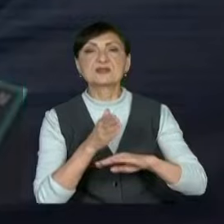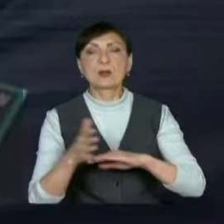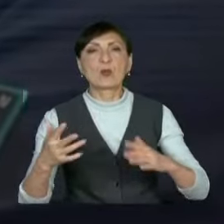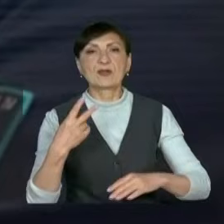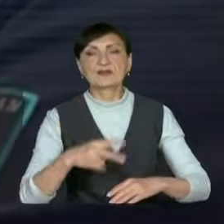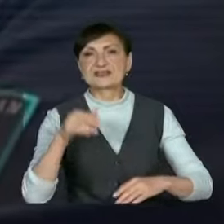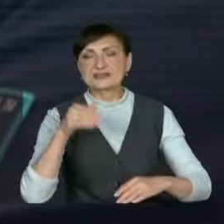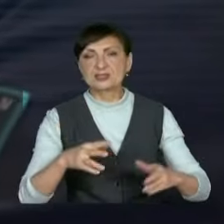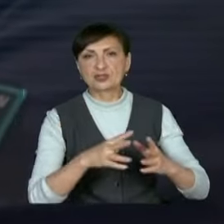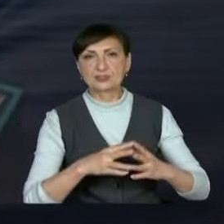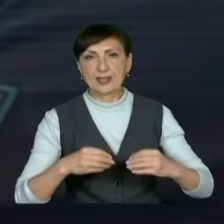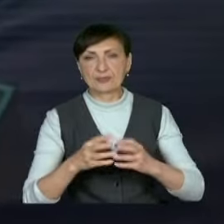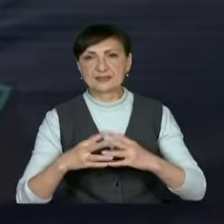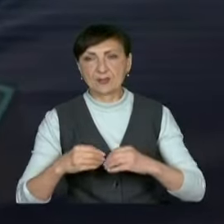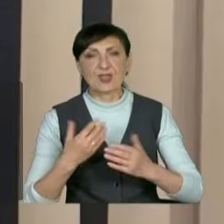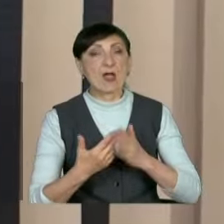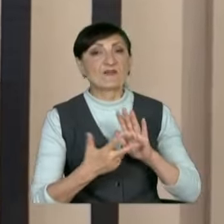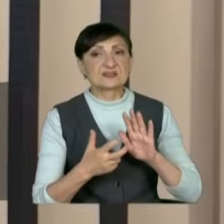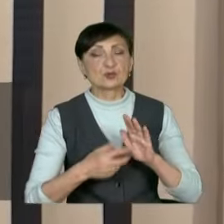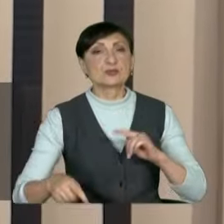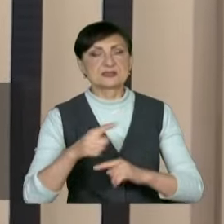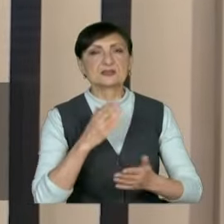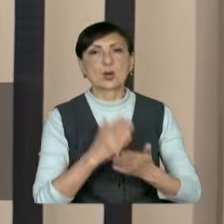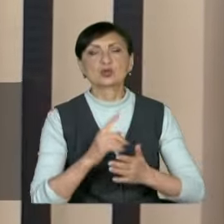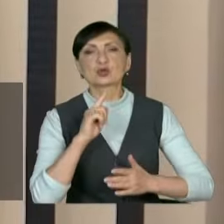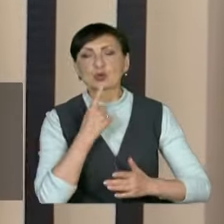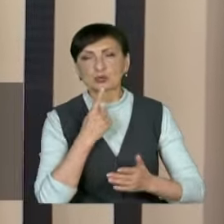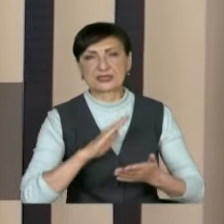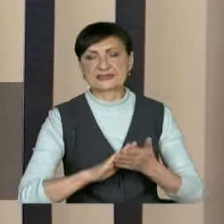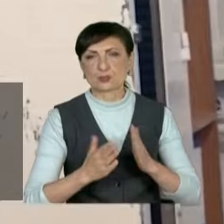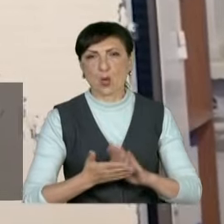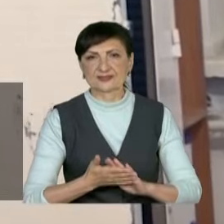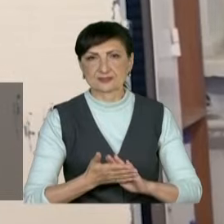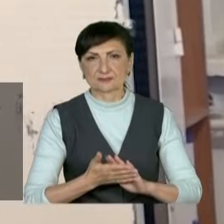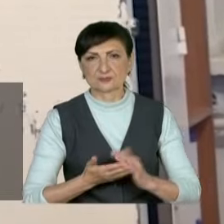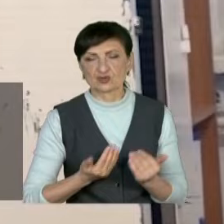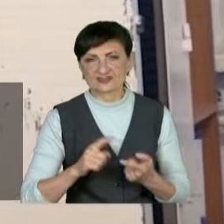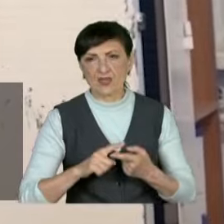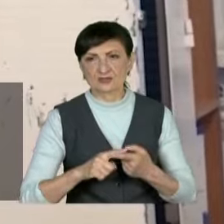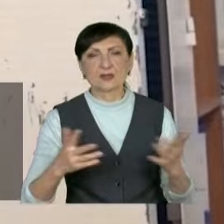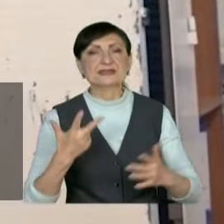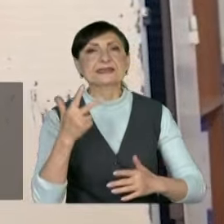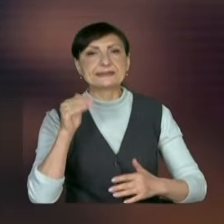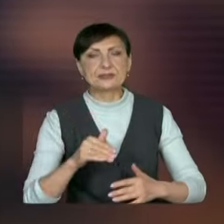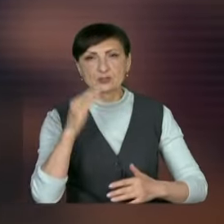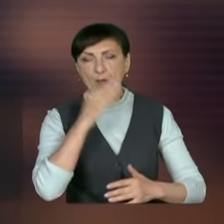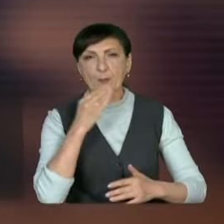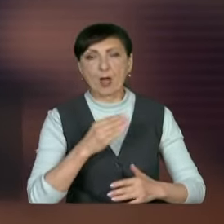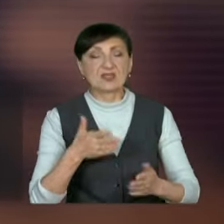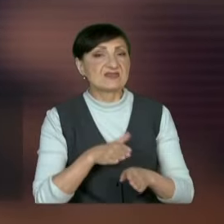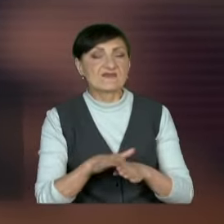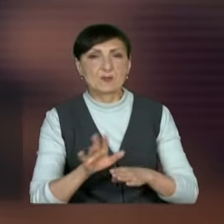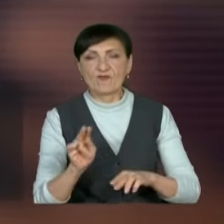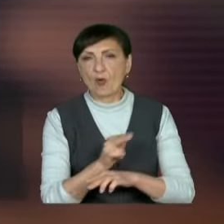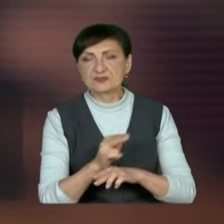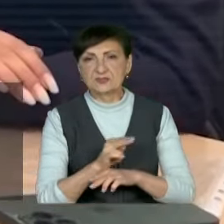20 тысяч семей. Порядка 800 из них находятся в трудной жизненной ситуации. Свыше 3000 родителей, не справлявшихся с